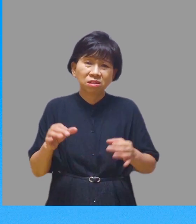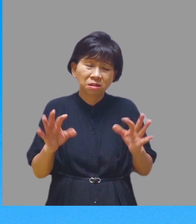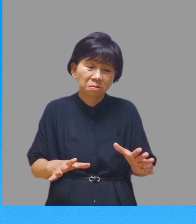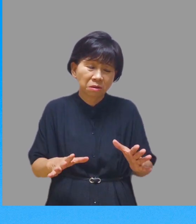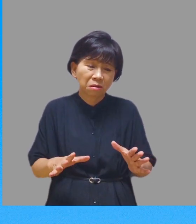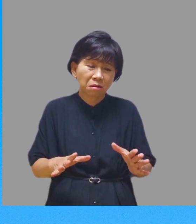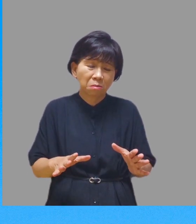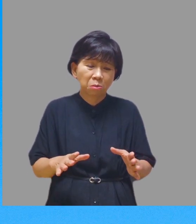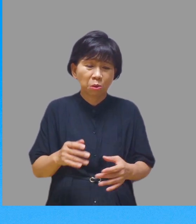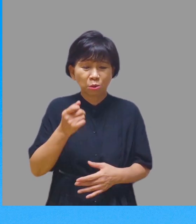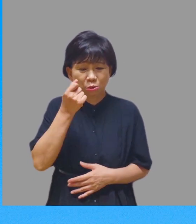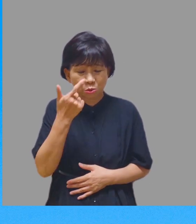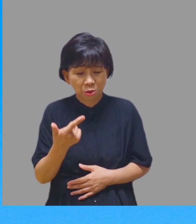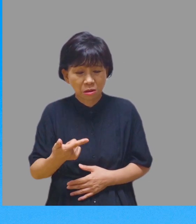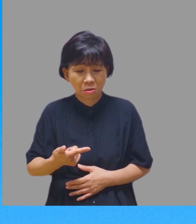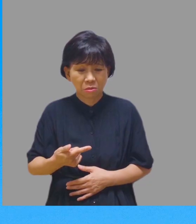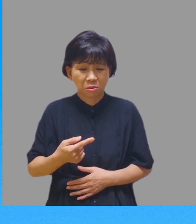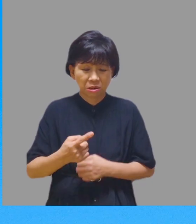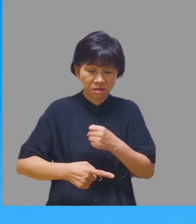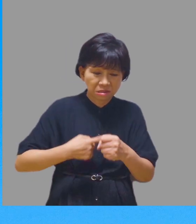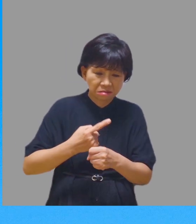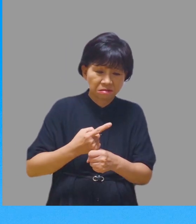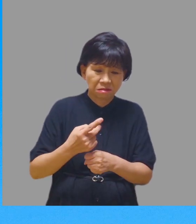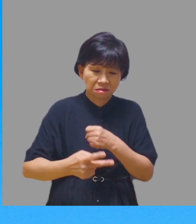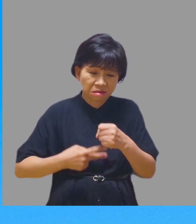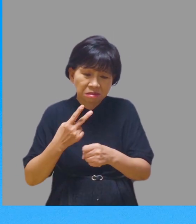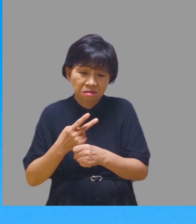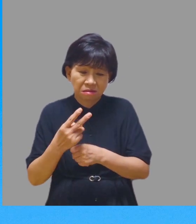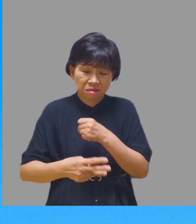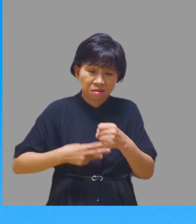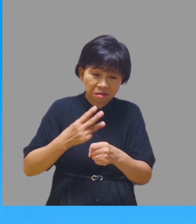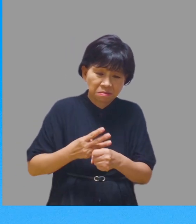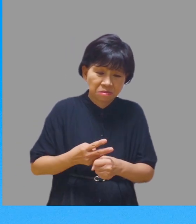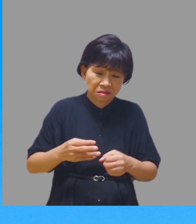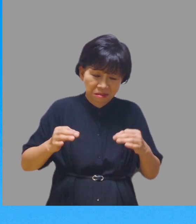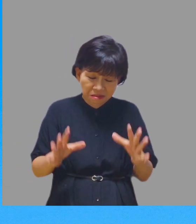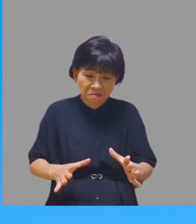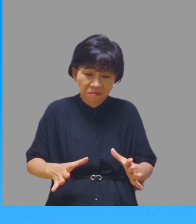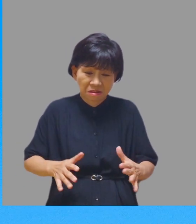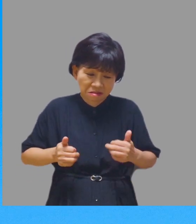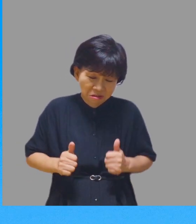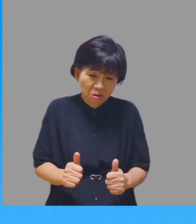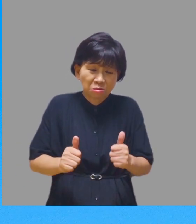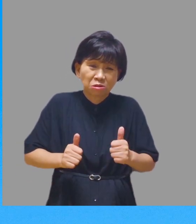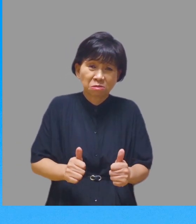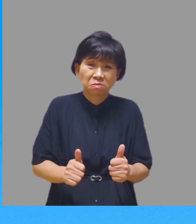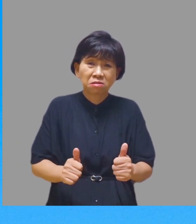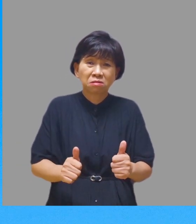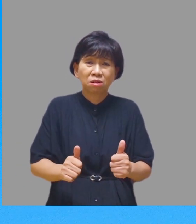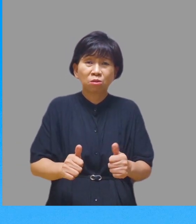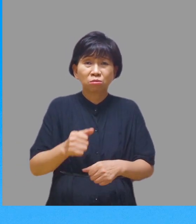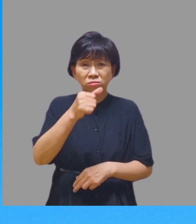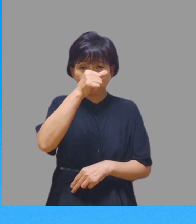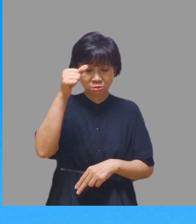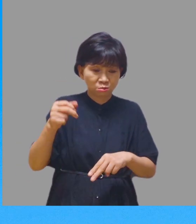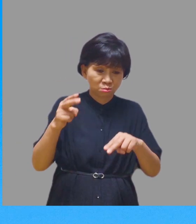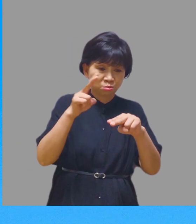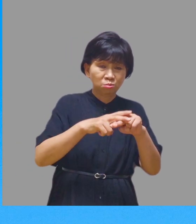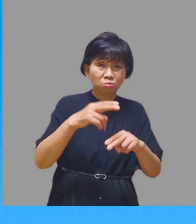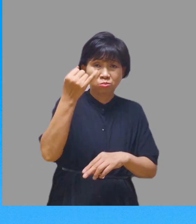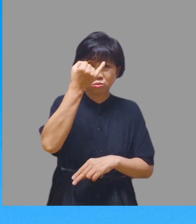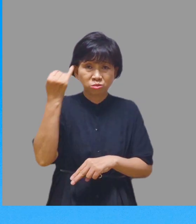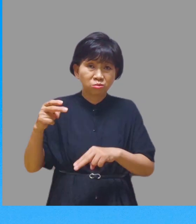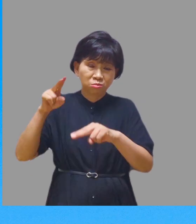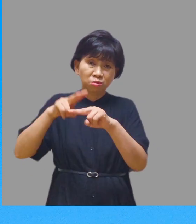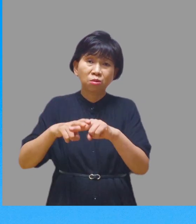1년, 2년, 3년. 누구나 다 그 정도는 잘하는 척 할 수 있어요. 직분 받고 나서 안